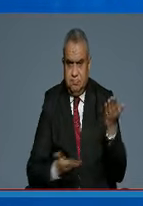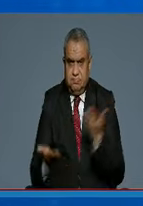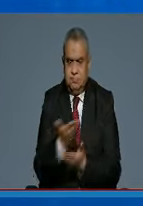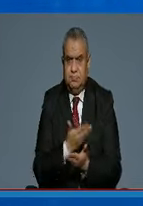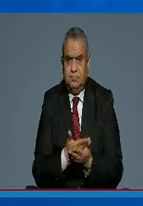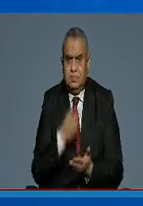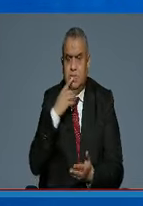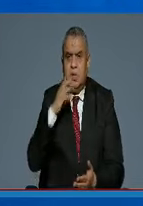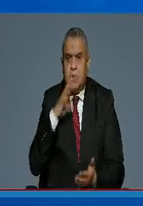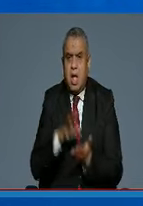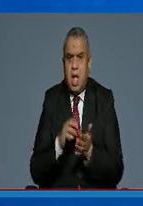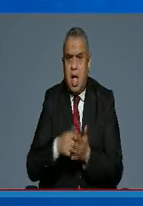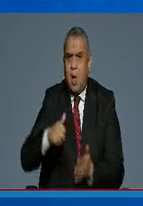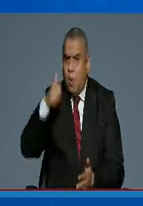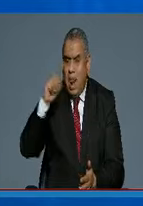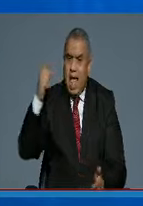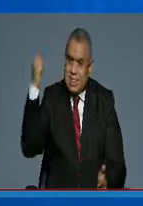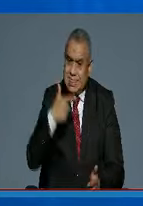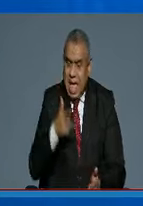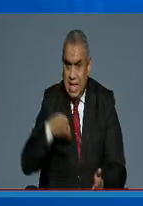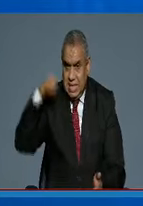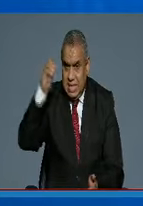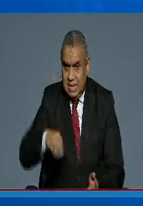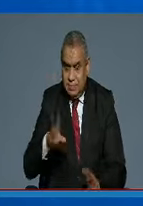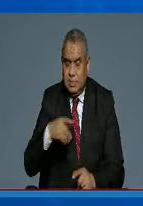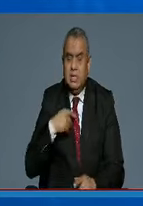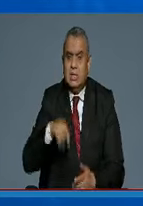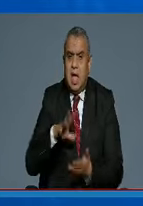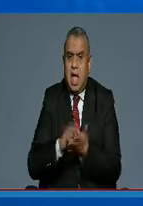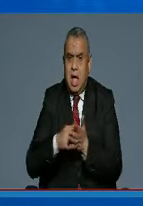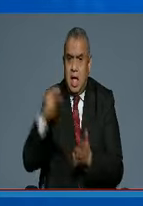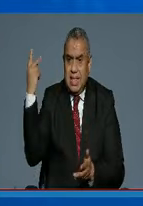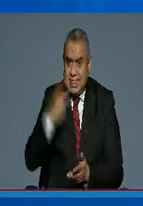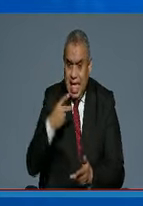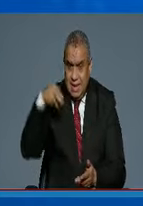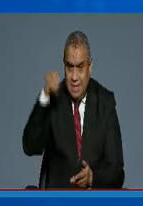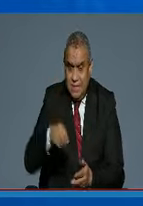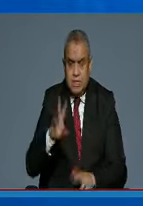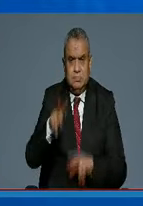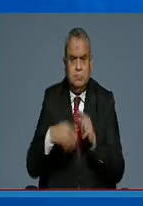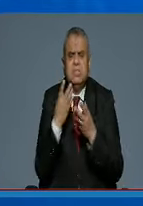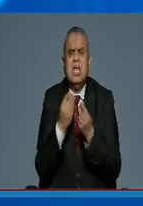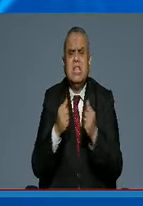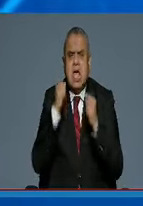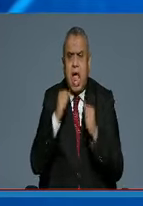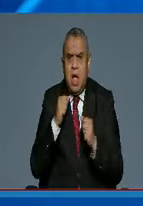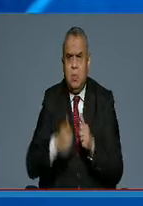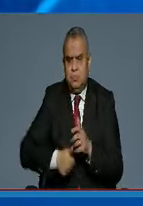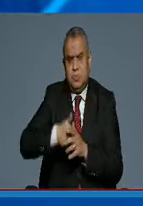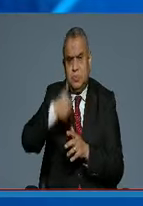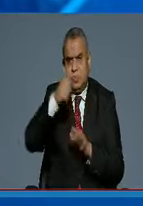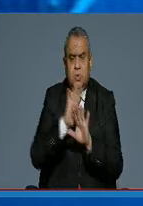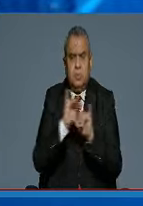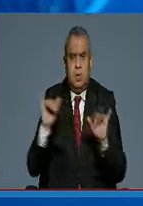ينزل الشوط الثاني في ماتش الوداد هتلاقيه مكسر الدنيا ينزل النهارده في الشوط التاني تلاقيه مكسر الدنيا ومباريات كتيره شبه كده